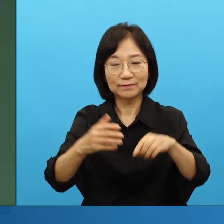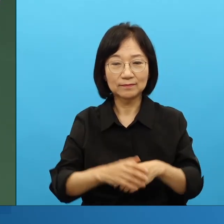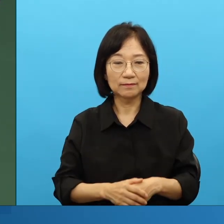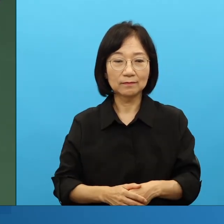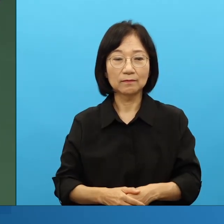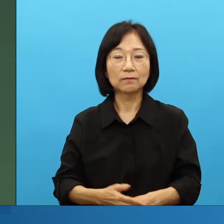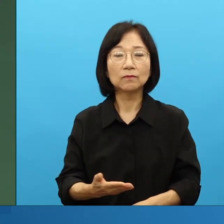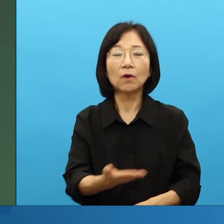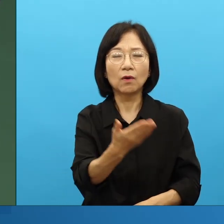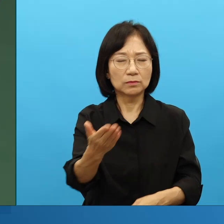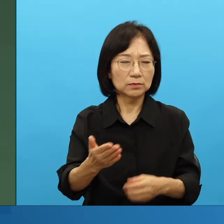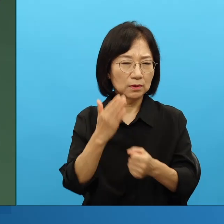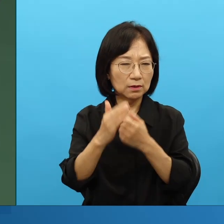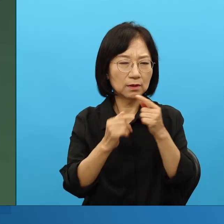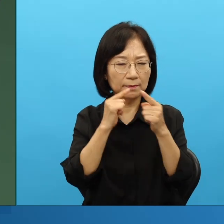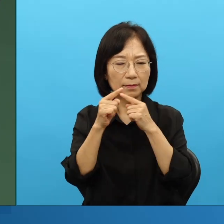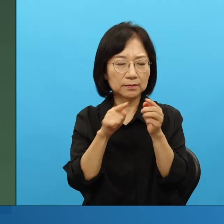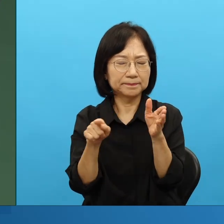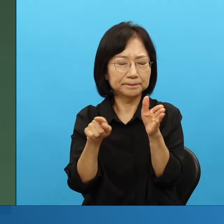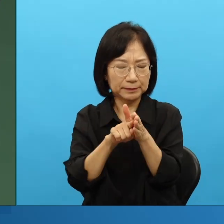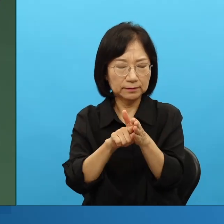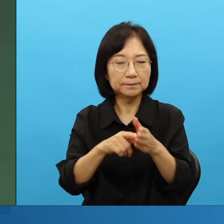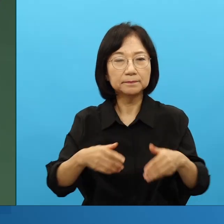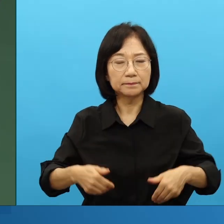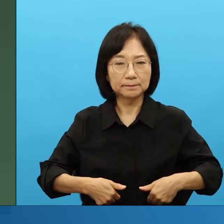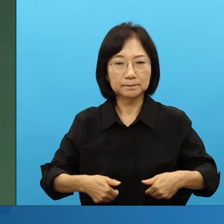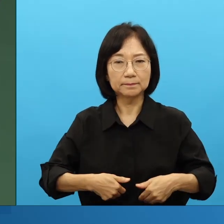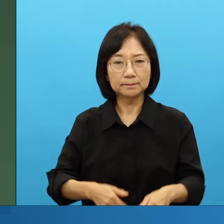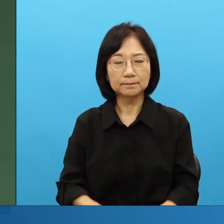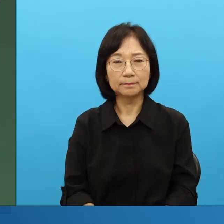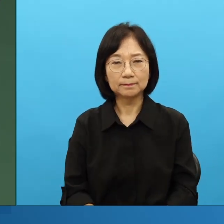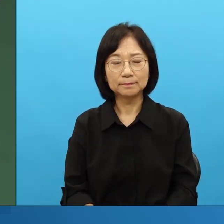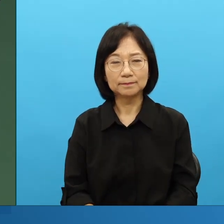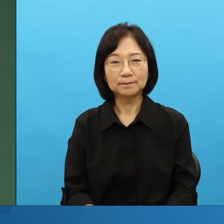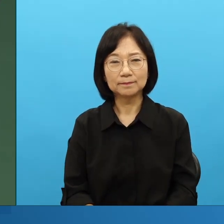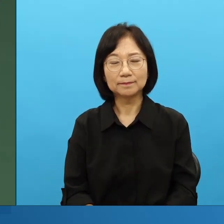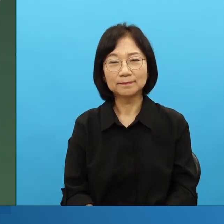시간에 교회 지금 밖에 돌아다니지.